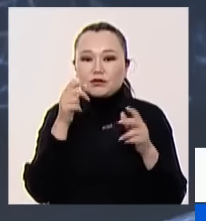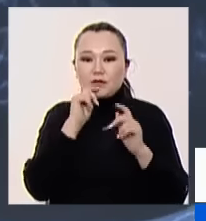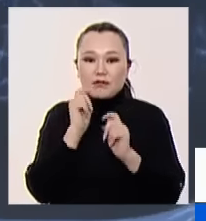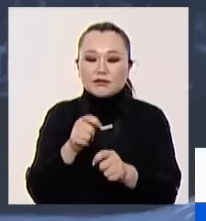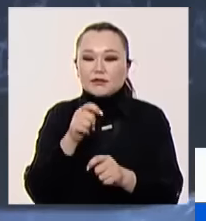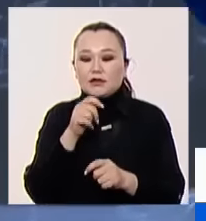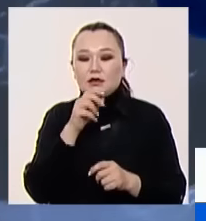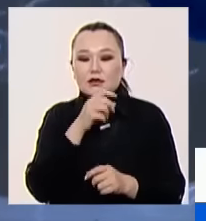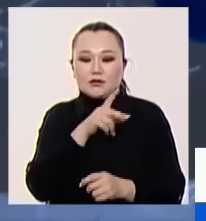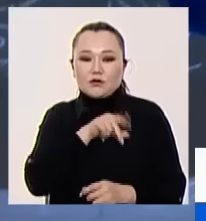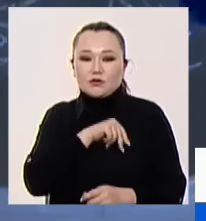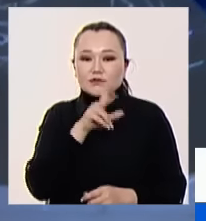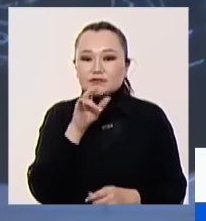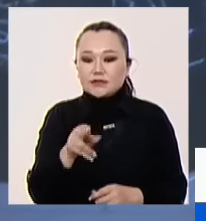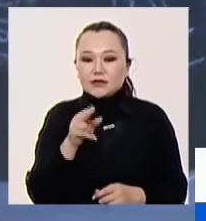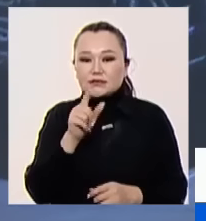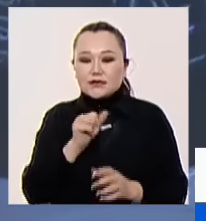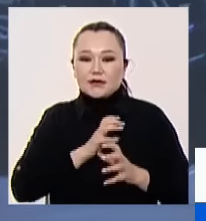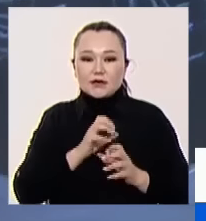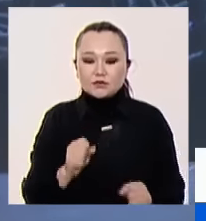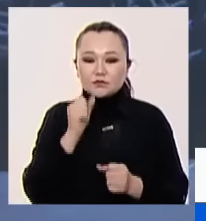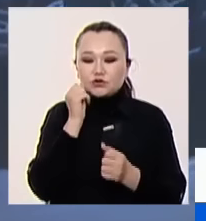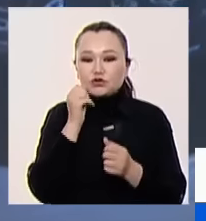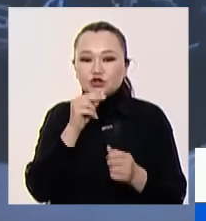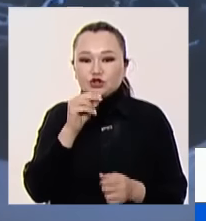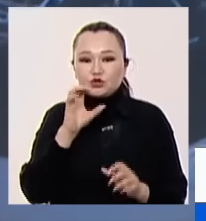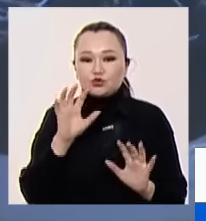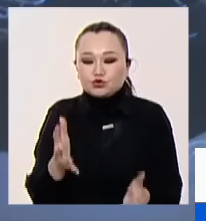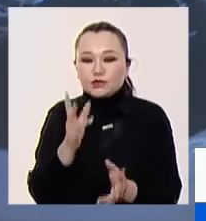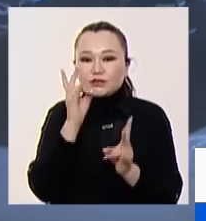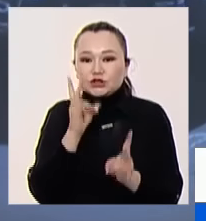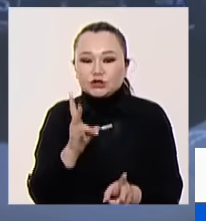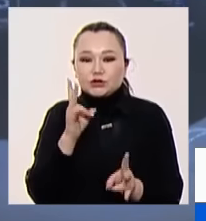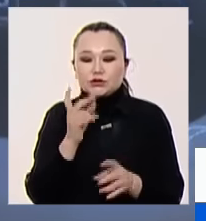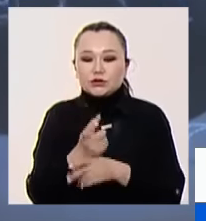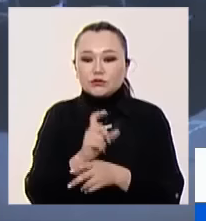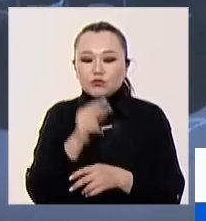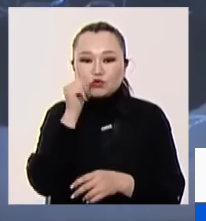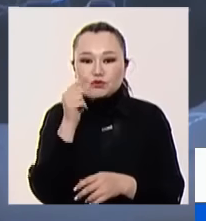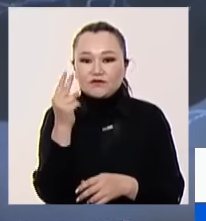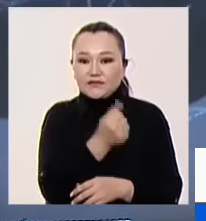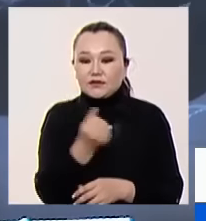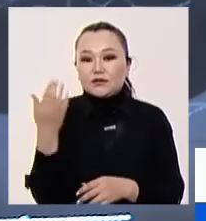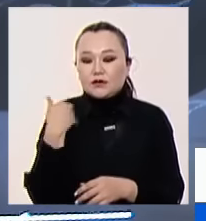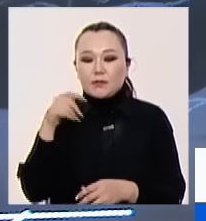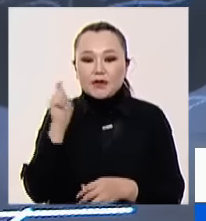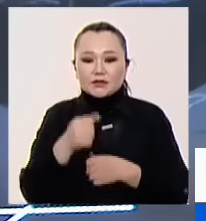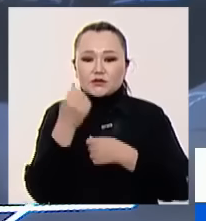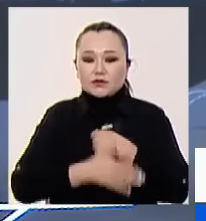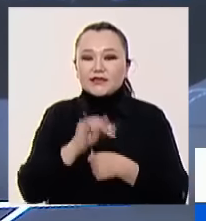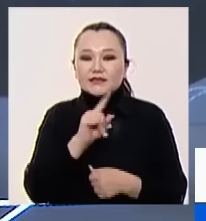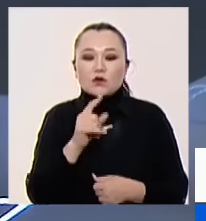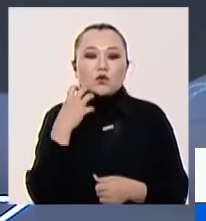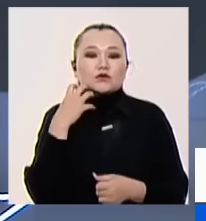Ему вручили нагрудный знак за героизм в чрезвычайных ситуациях. Мужчина всего 2 недели назад приехал в столицу